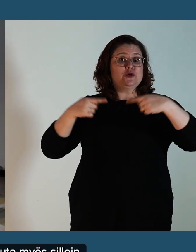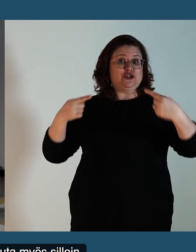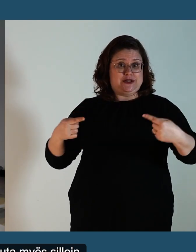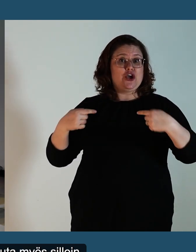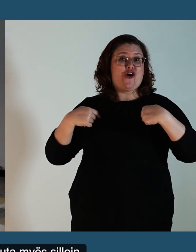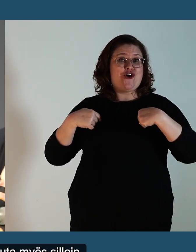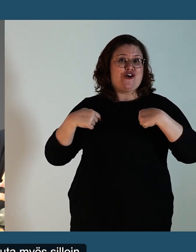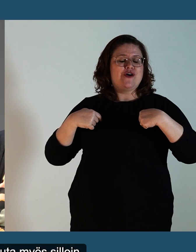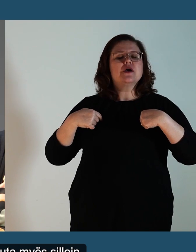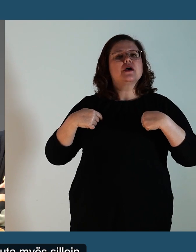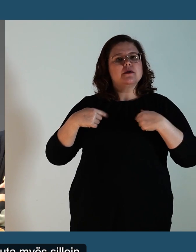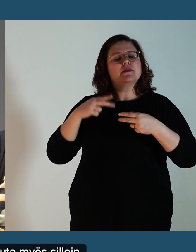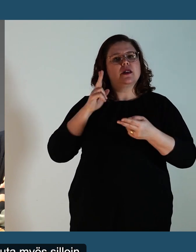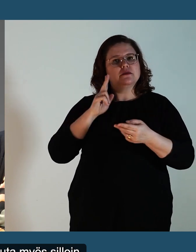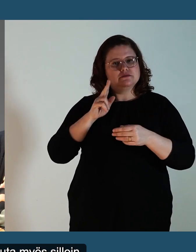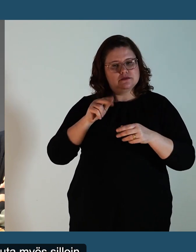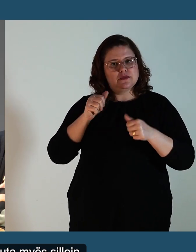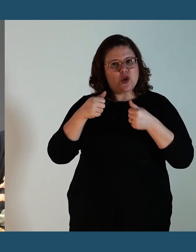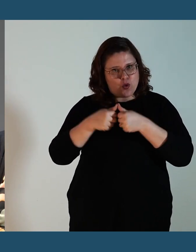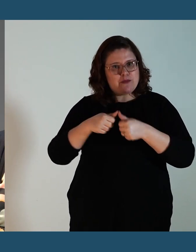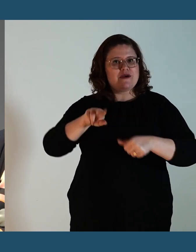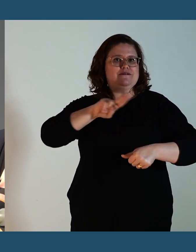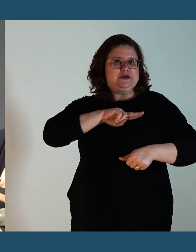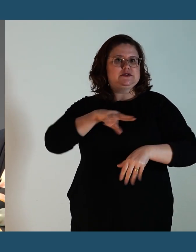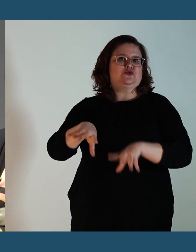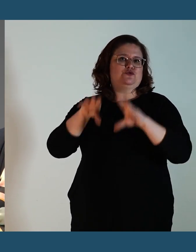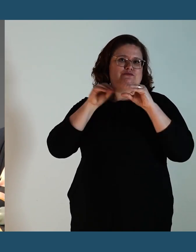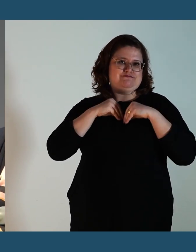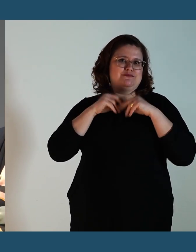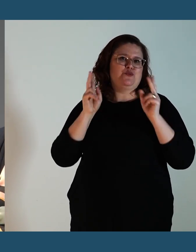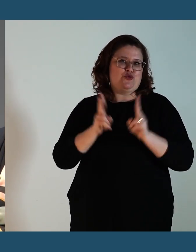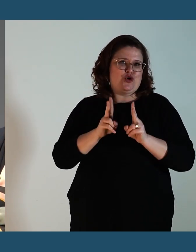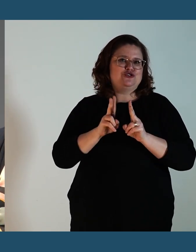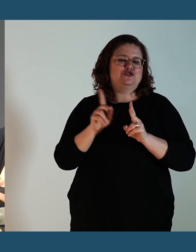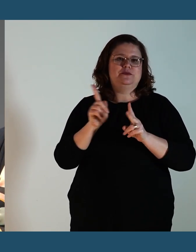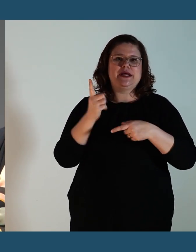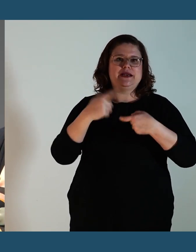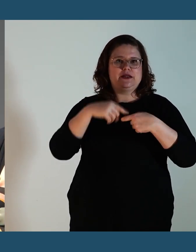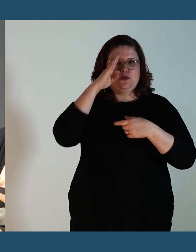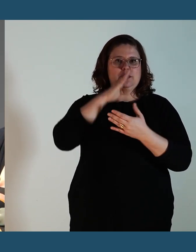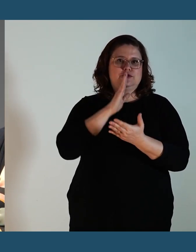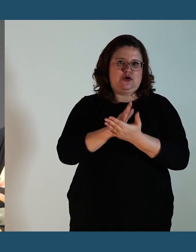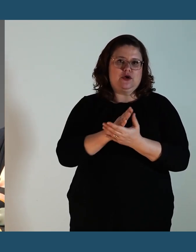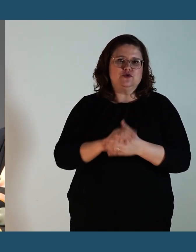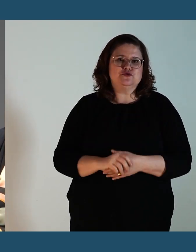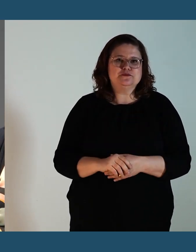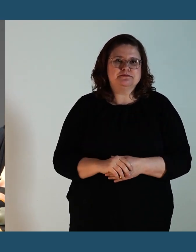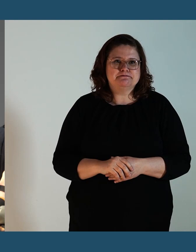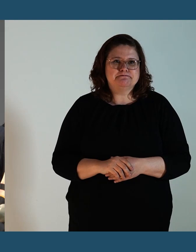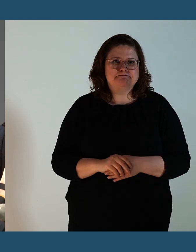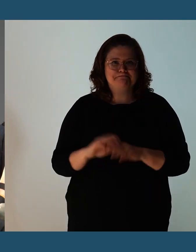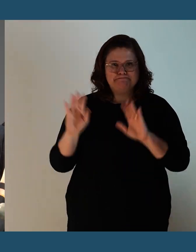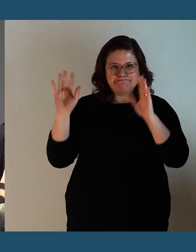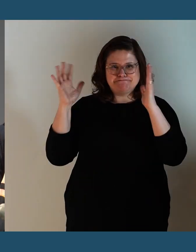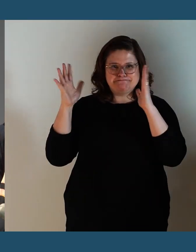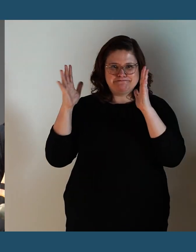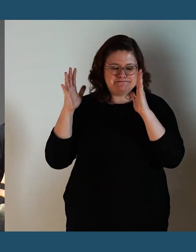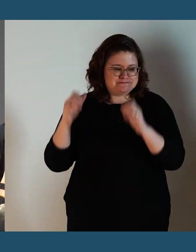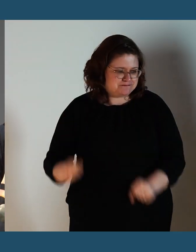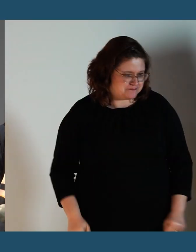lupaan, että kannan vastuuta myös silloin ihmisoikeuskysymyksissä, kun on tosi kyseessä.